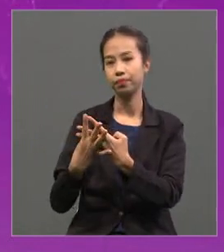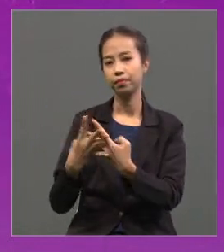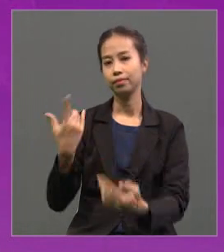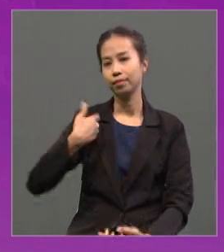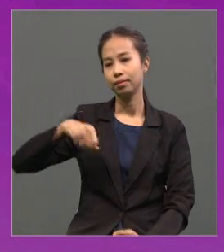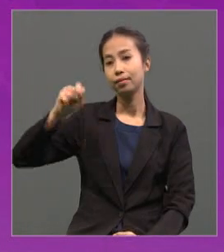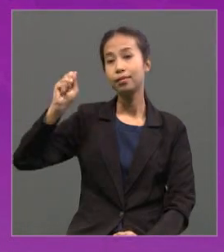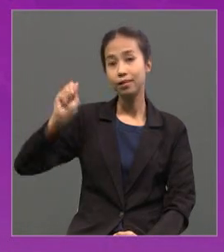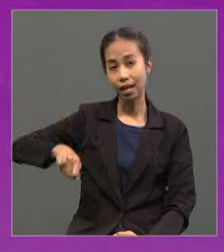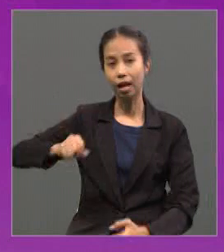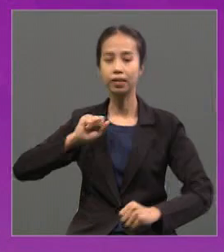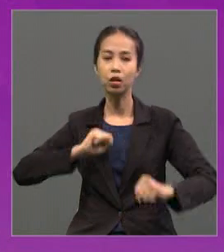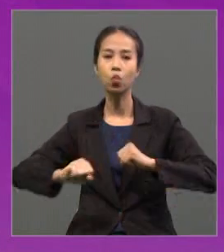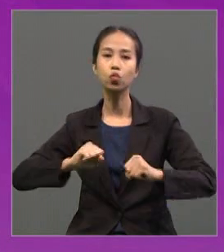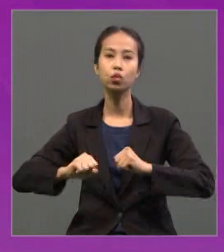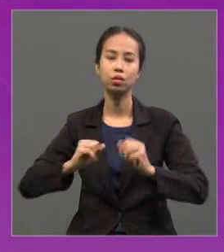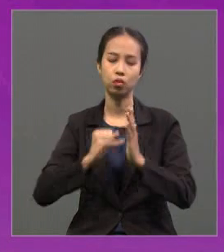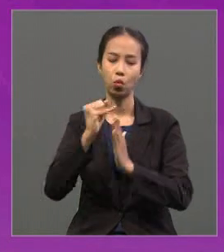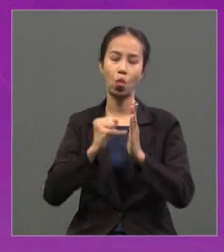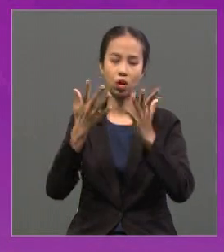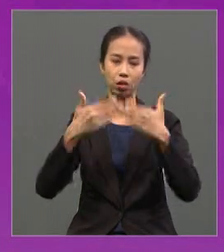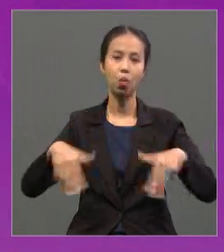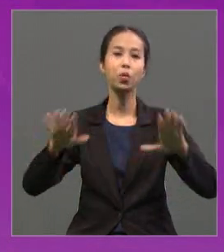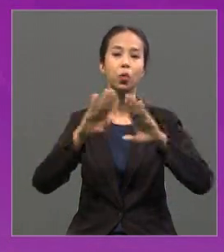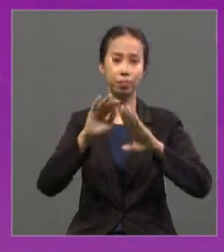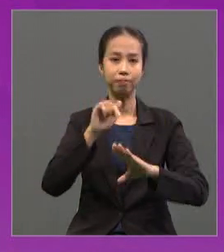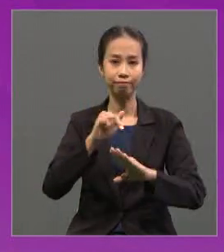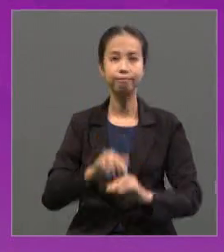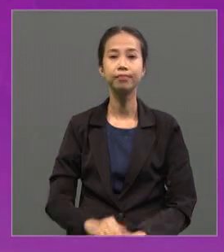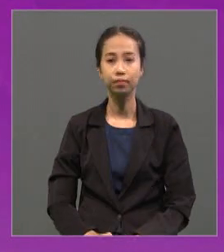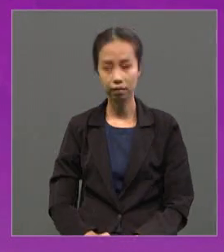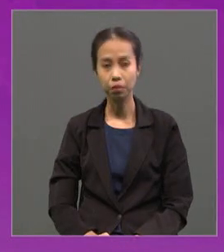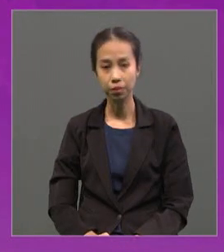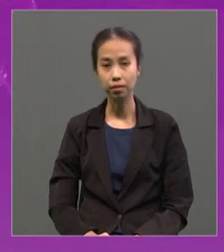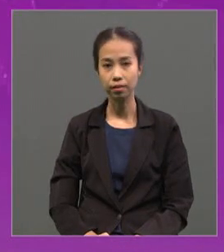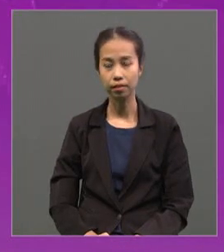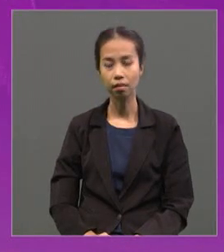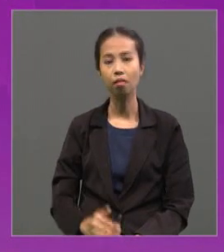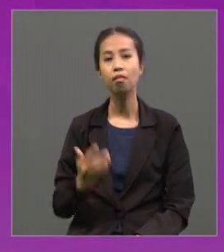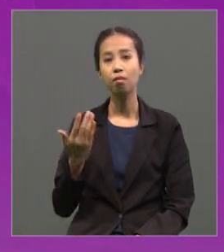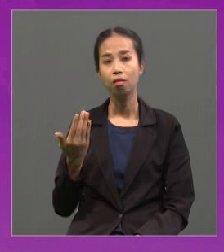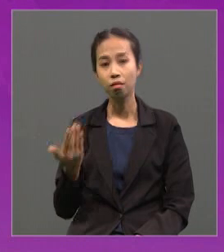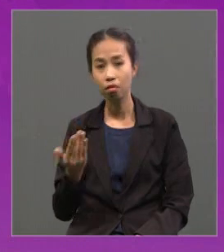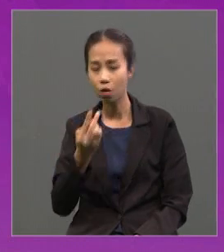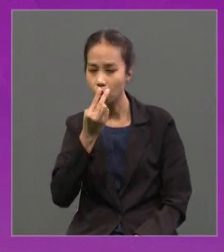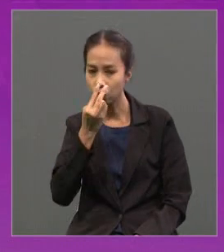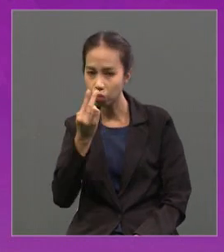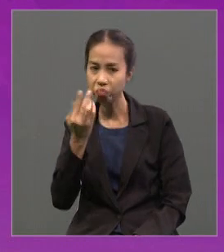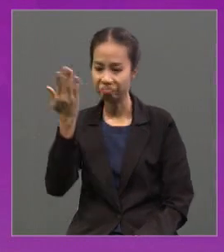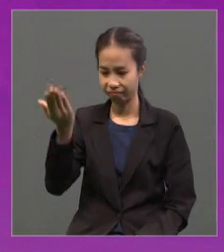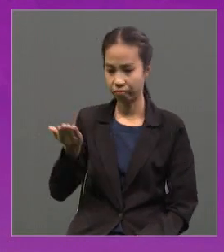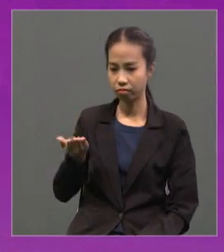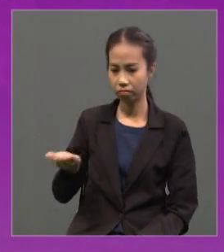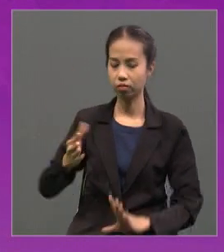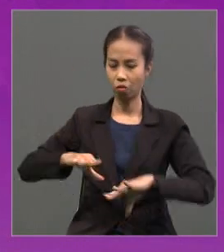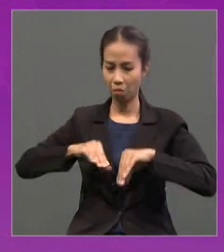ลเยาวชนและครอบครัวจังหวัดนครปฐมเราจะพาคุณผู้ฟังคุณผู้ชมเนี่ยนะครับไปติดตามคำสารภ